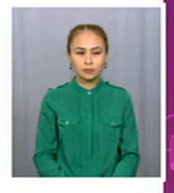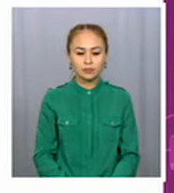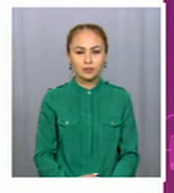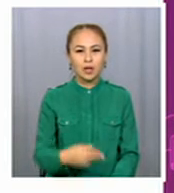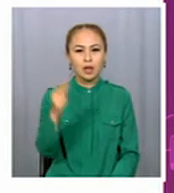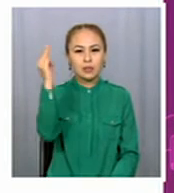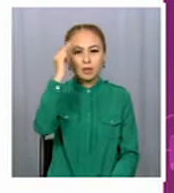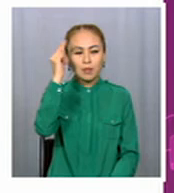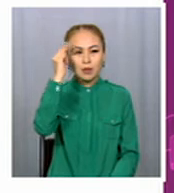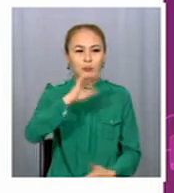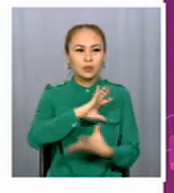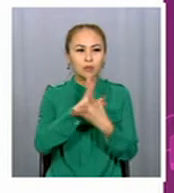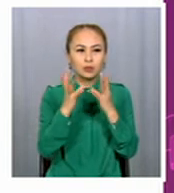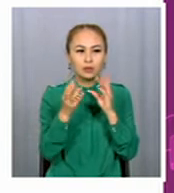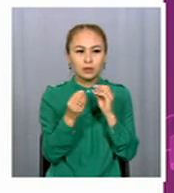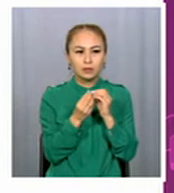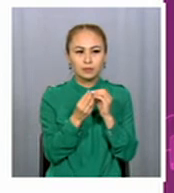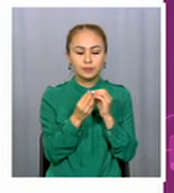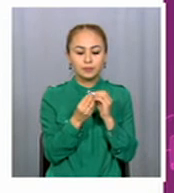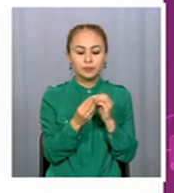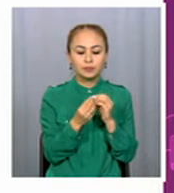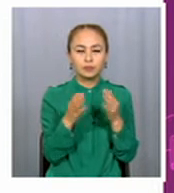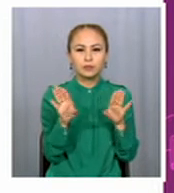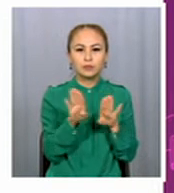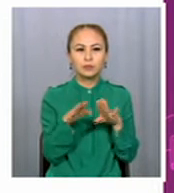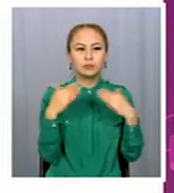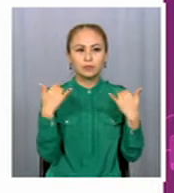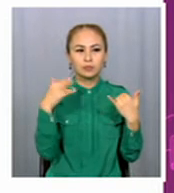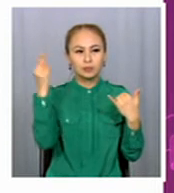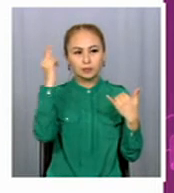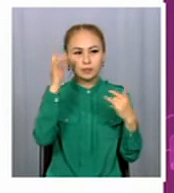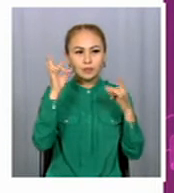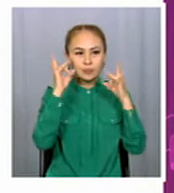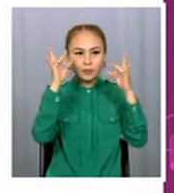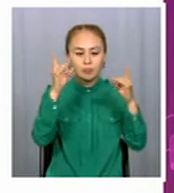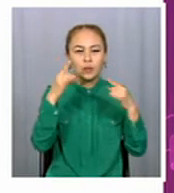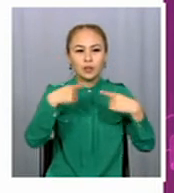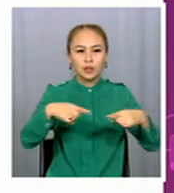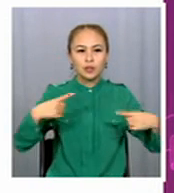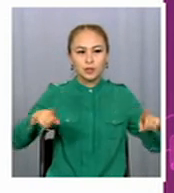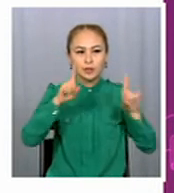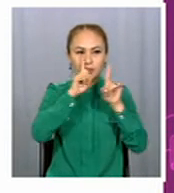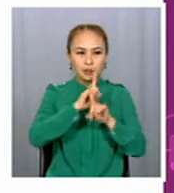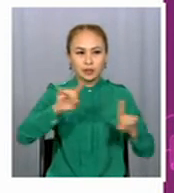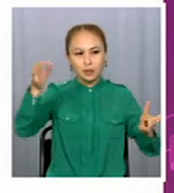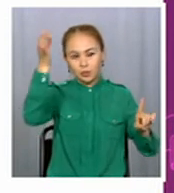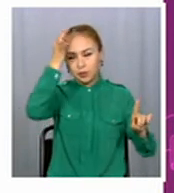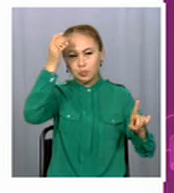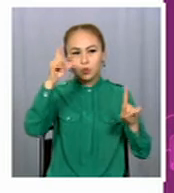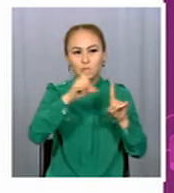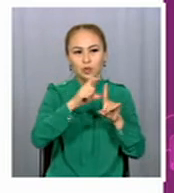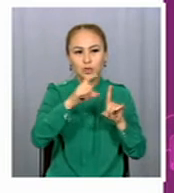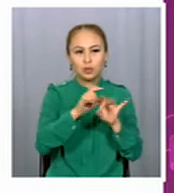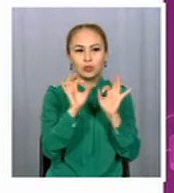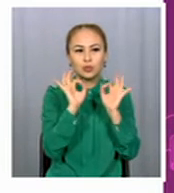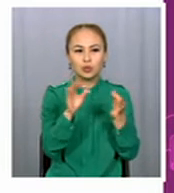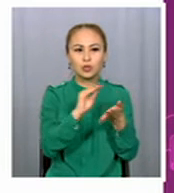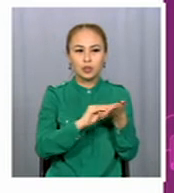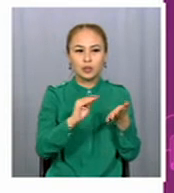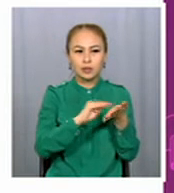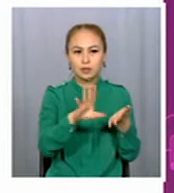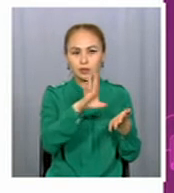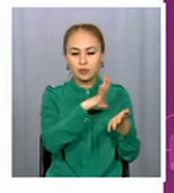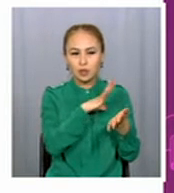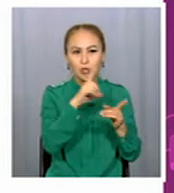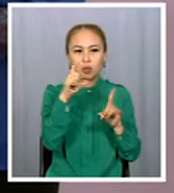сабағымызды қорытындылайық. Сонымен бүгінгі сабақта дыбыстардың дыбысталу ерекшелігін ескере отырып, сөздерді